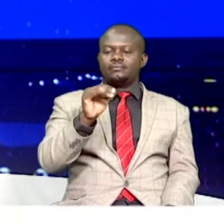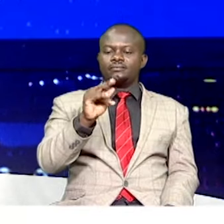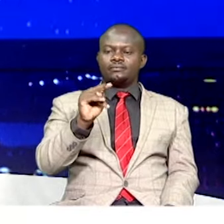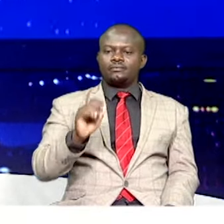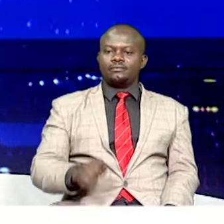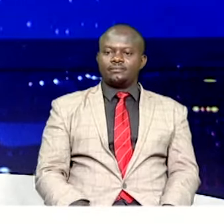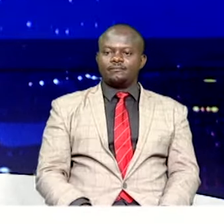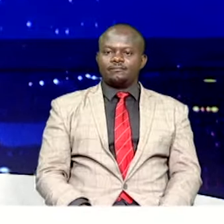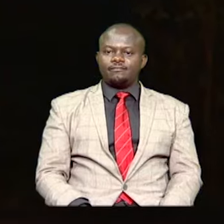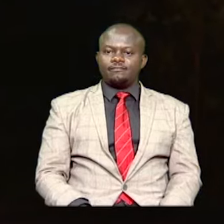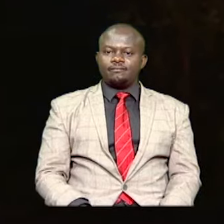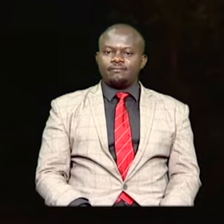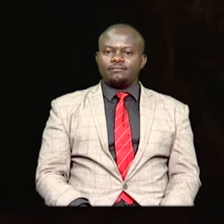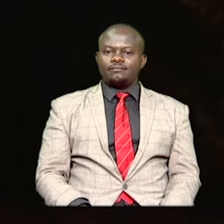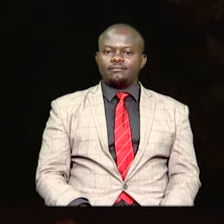Umutesi